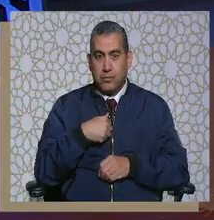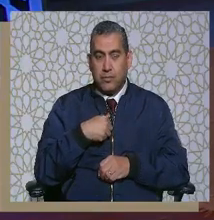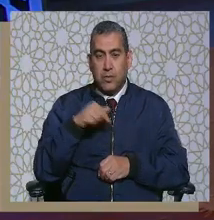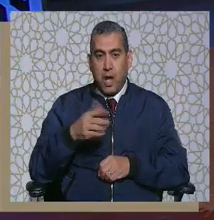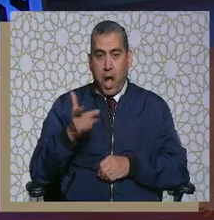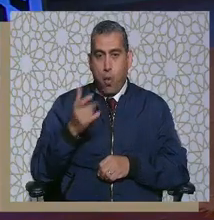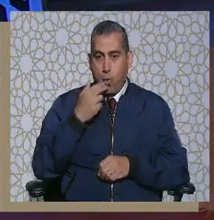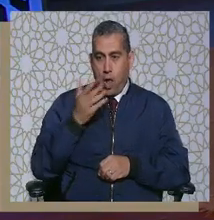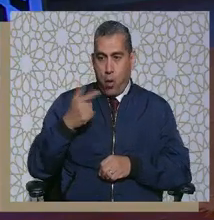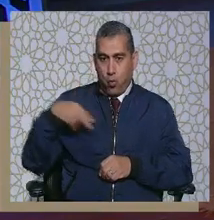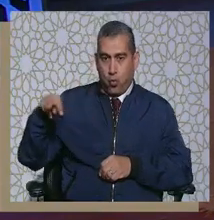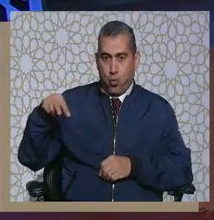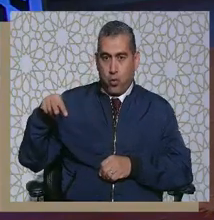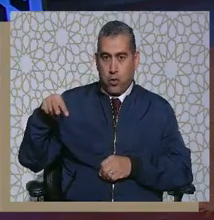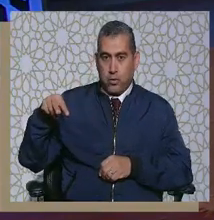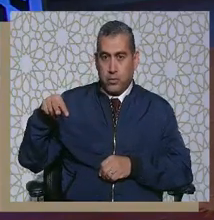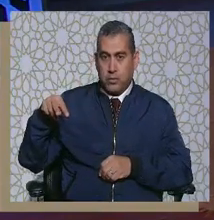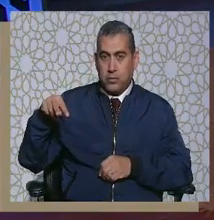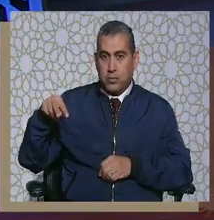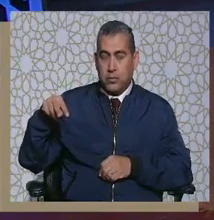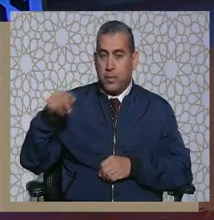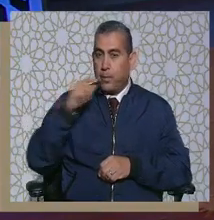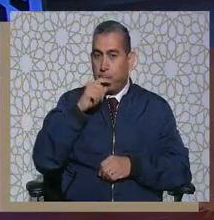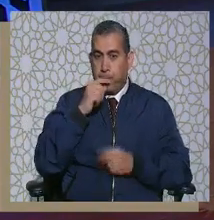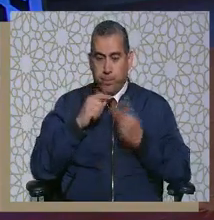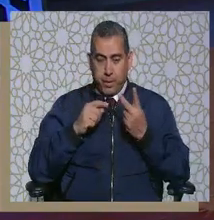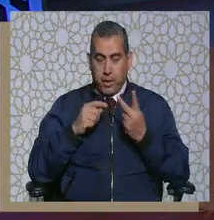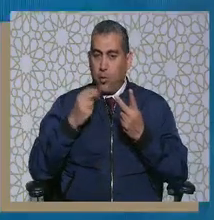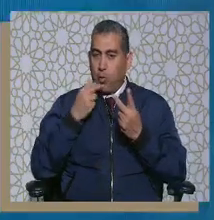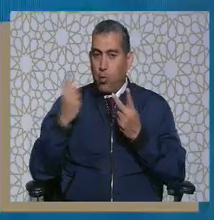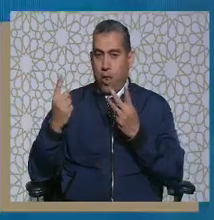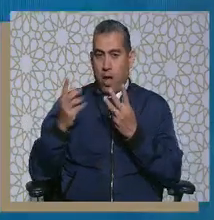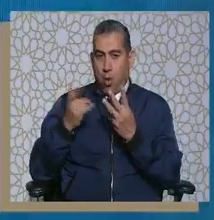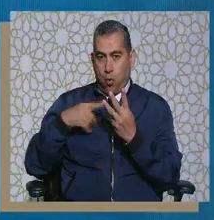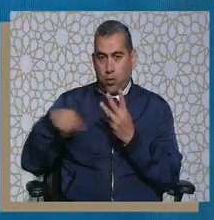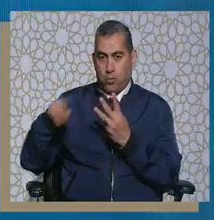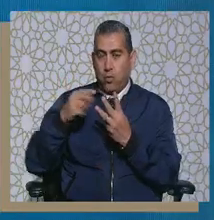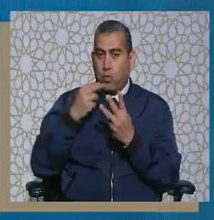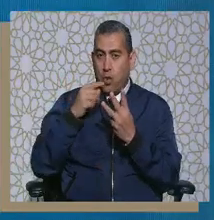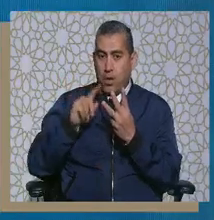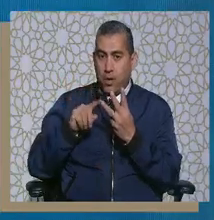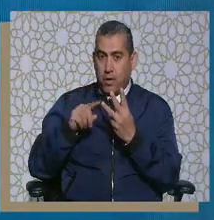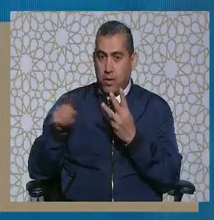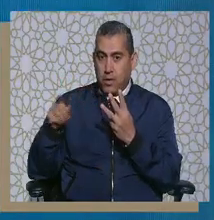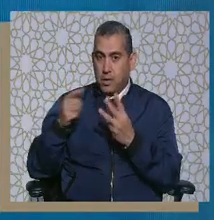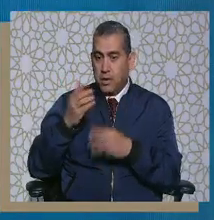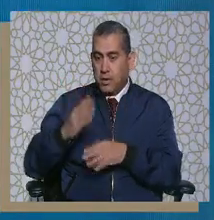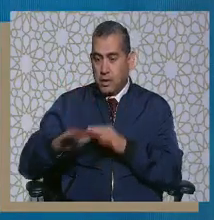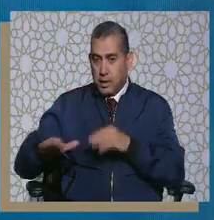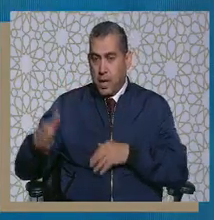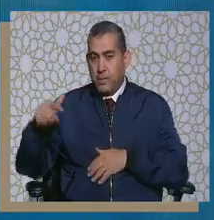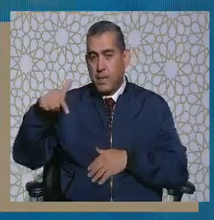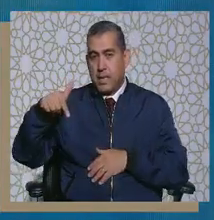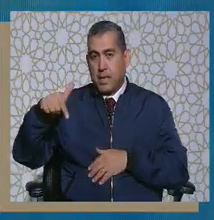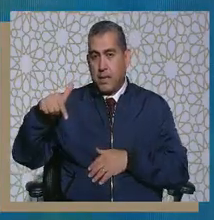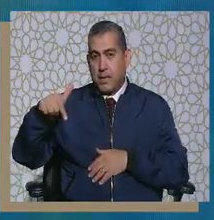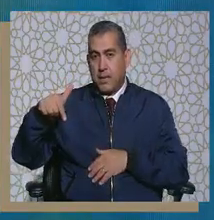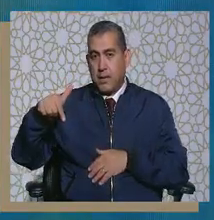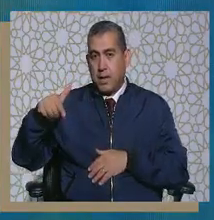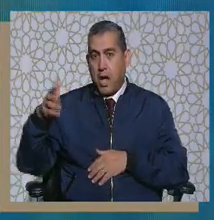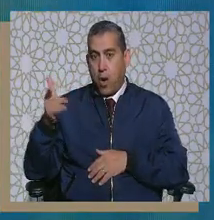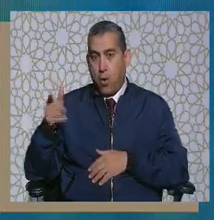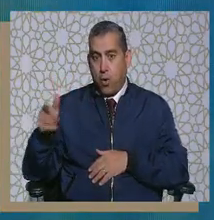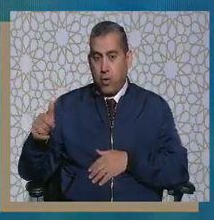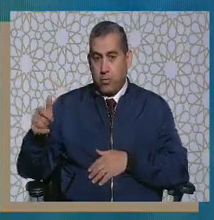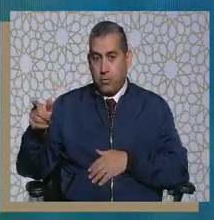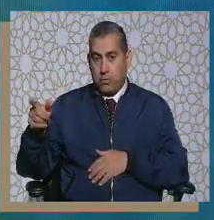اخ نعم احنا بنتين وولد نعم لي اخ هو عنده ست اولاد نعم اخويا ده للاسف